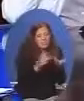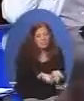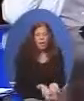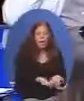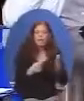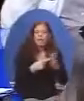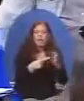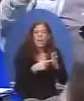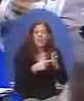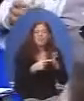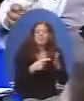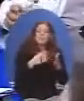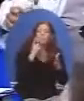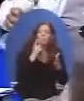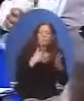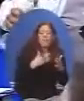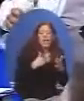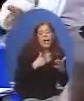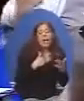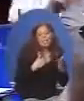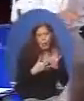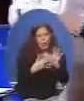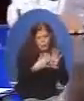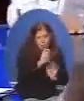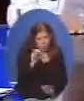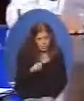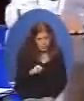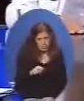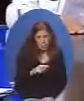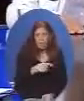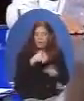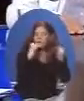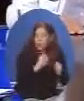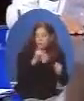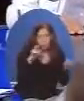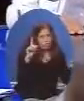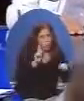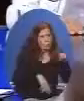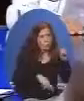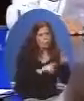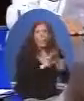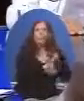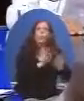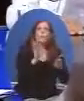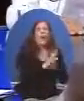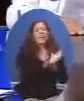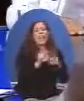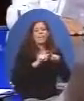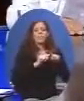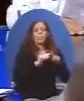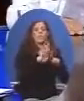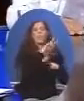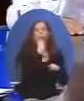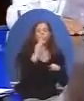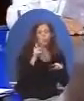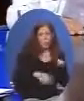התהליכים שצריך לעבור. אני חוקר את הנושא הזה, אני בטוח שיש טעויות, אין שום החלטה מסוג הזה שלא יהיו